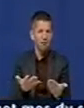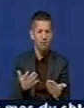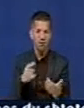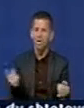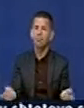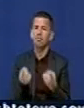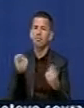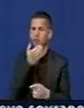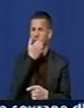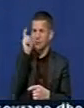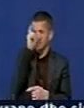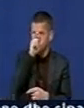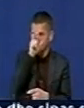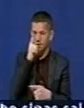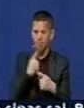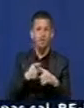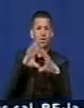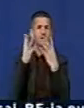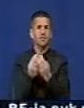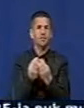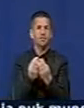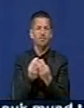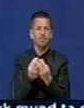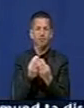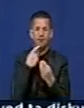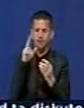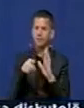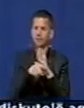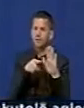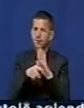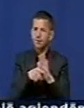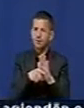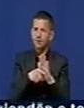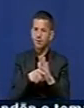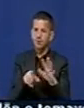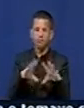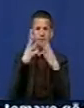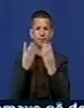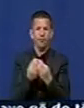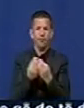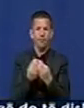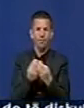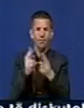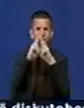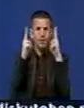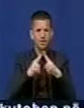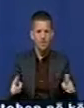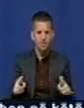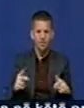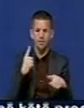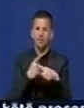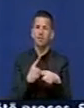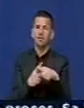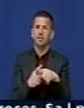Propaganda serbe dhe e miqve të saj ka bërë një dëm i cili ka dëmtuar imazhin tonë në arenën ndërkombëtare, por dhe